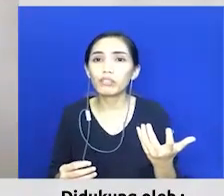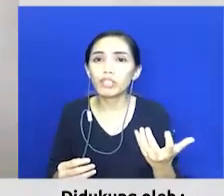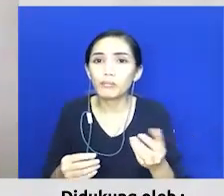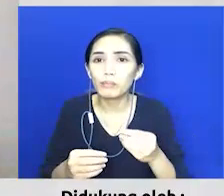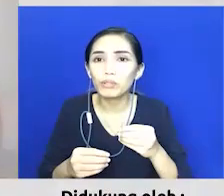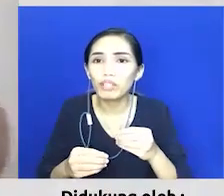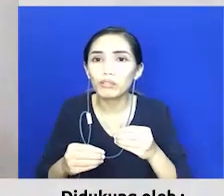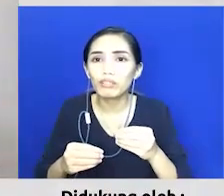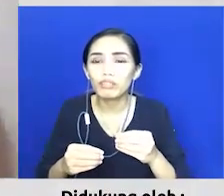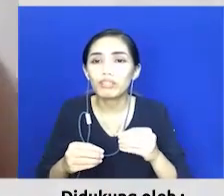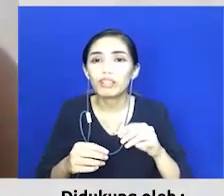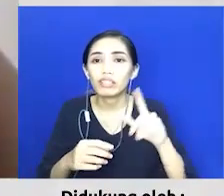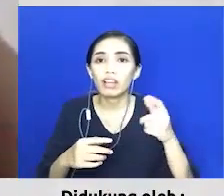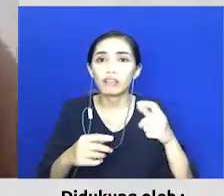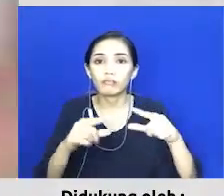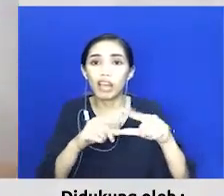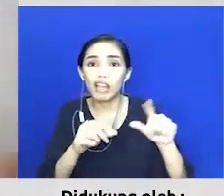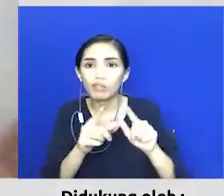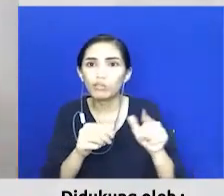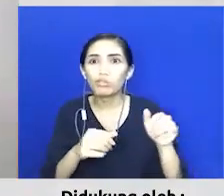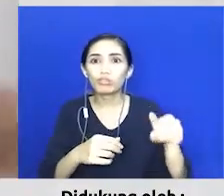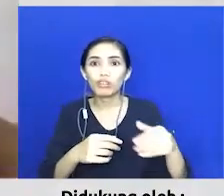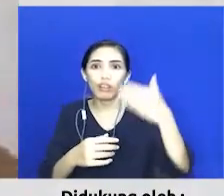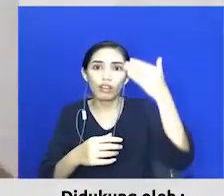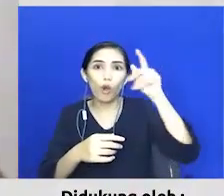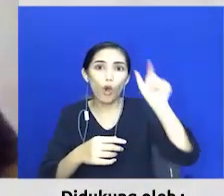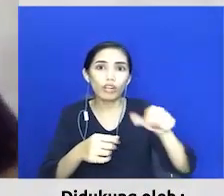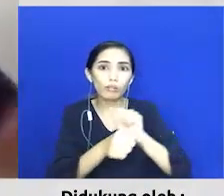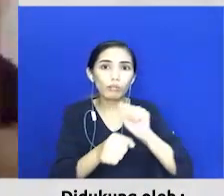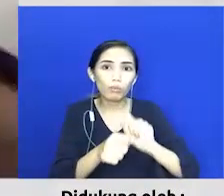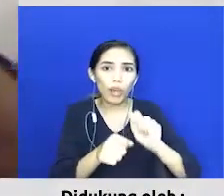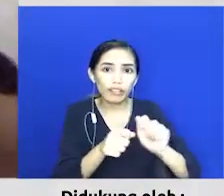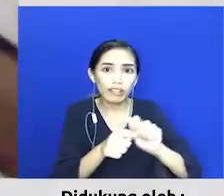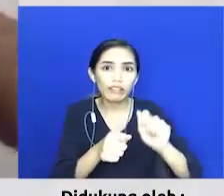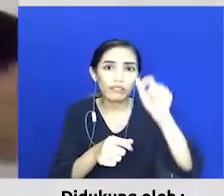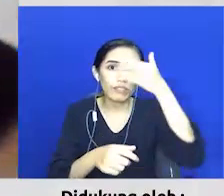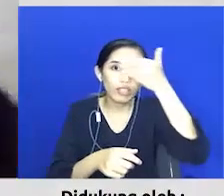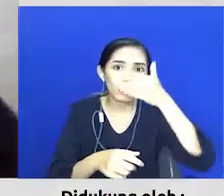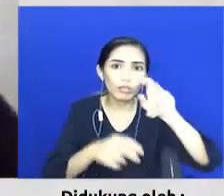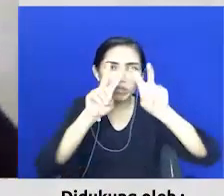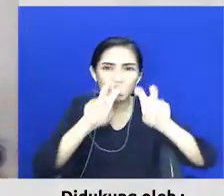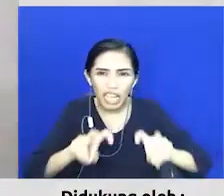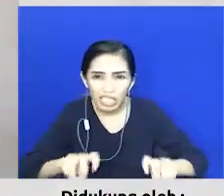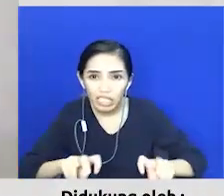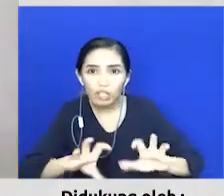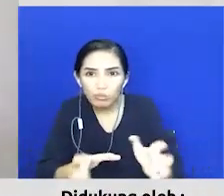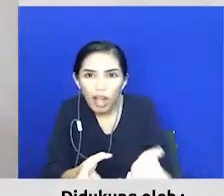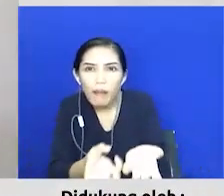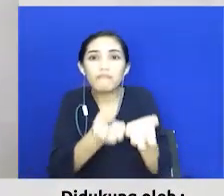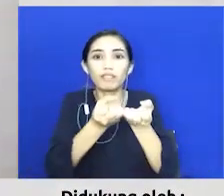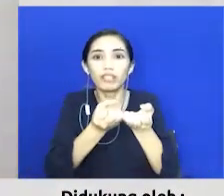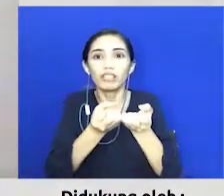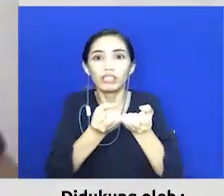angkatan filmmaker pada saat itu tuh begitu cara bekerjanya, menggali dari dalam lalu di craft